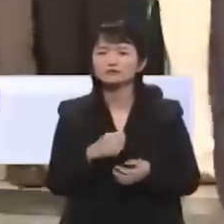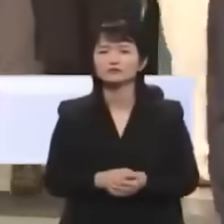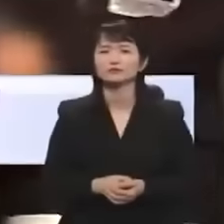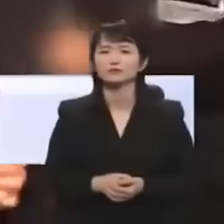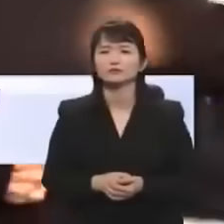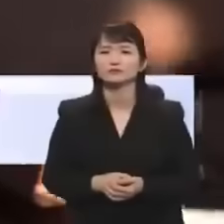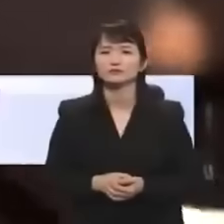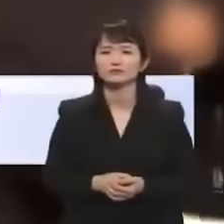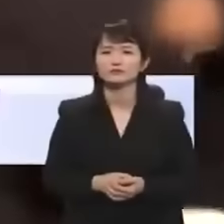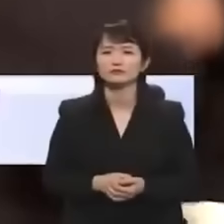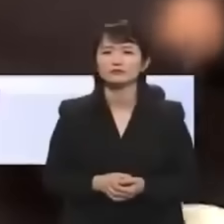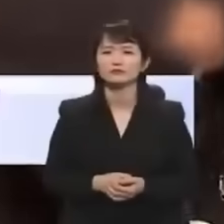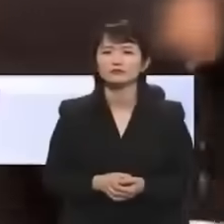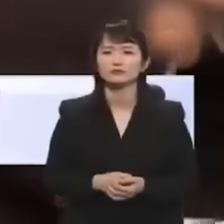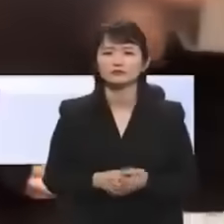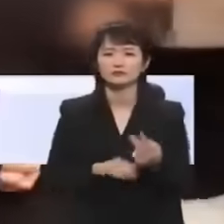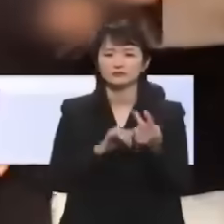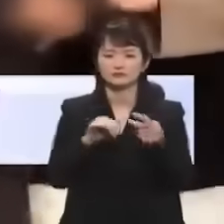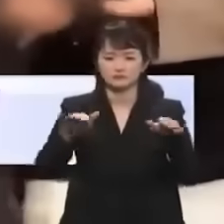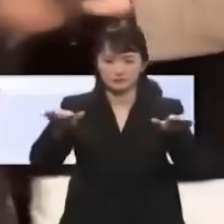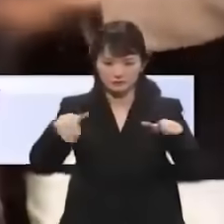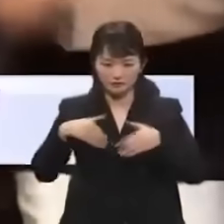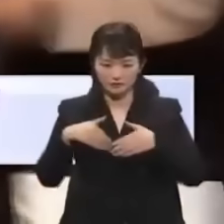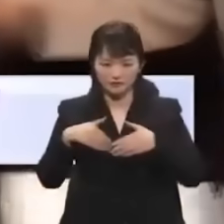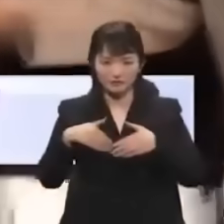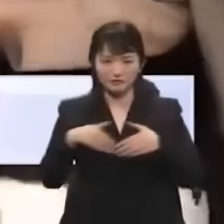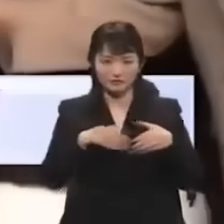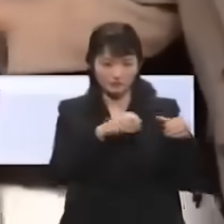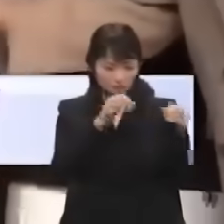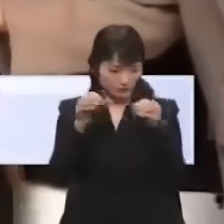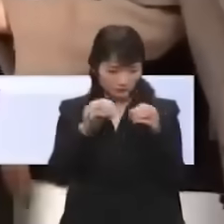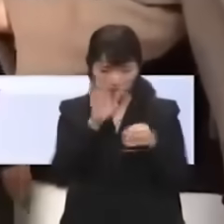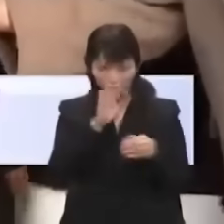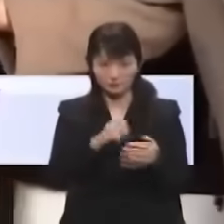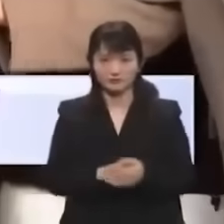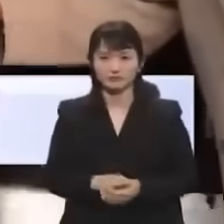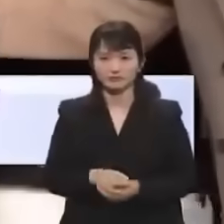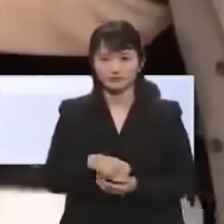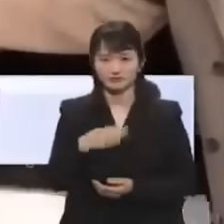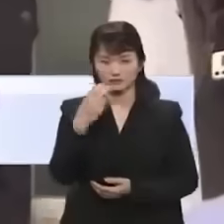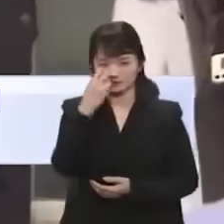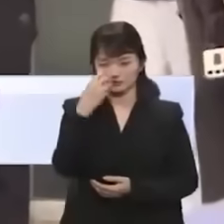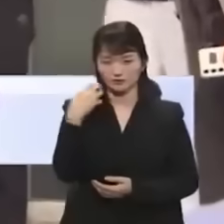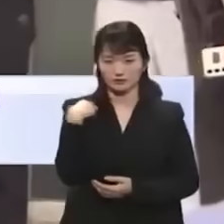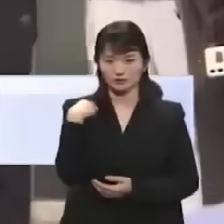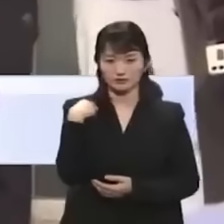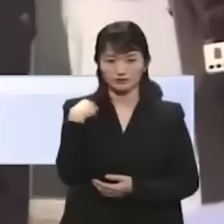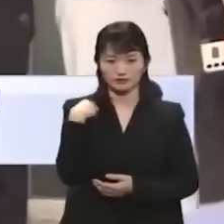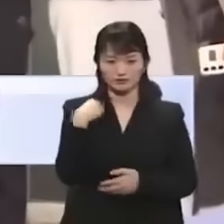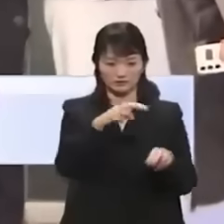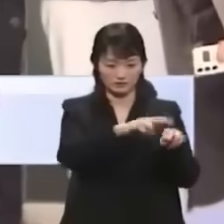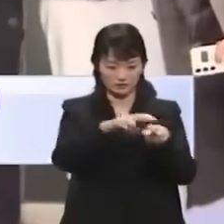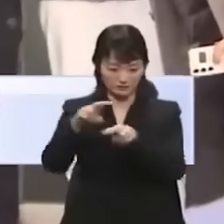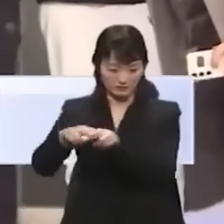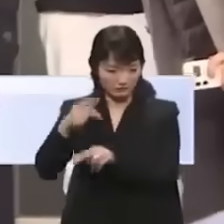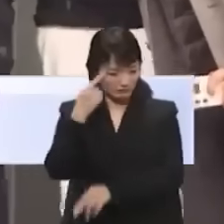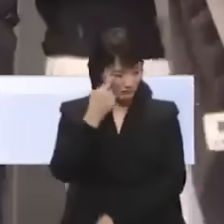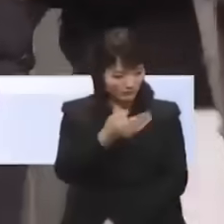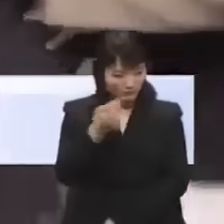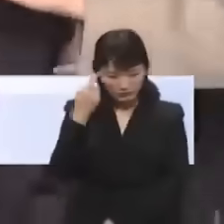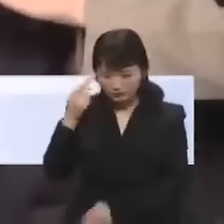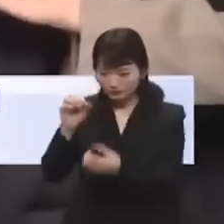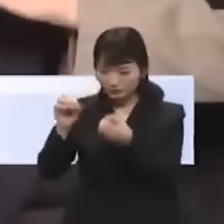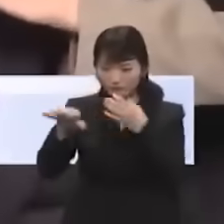당사자들이 대화를 나누는 시간이 아닙니다 같이 앉혀 놓고 수 수관이 묻고 답을 듣는 절차일뿐만 아니라 전